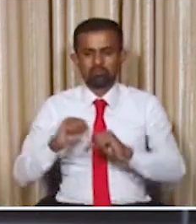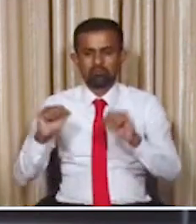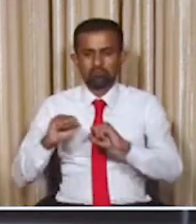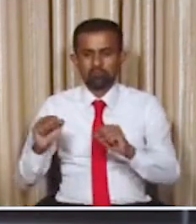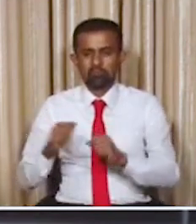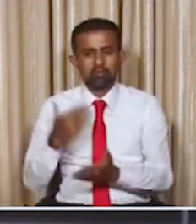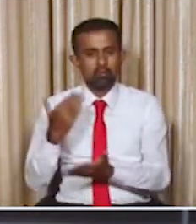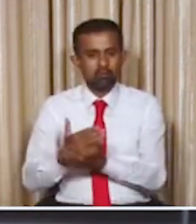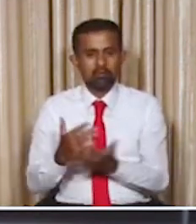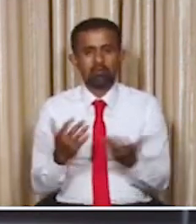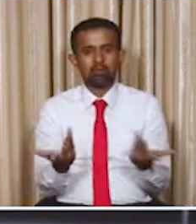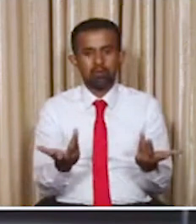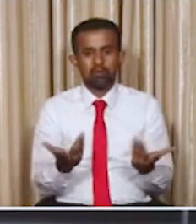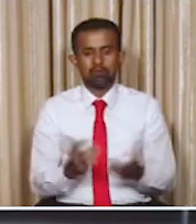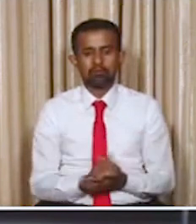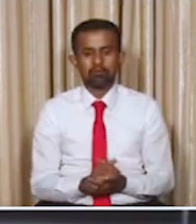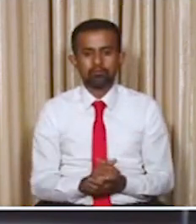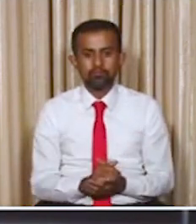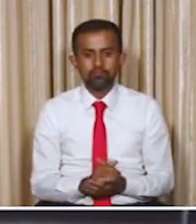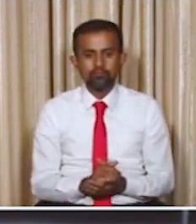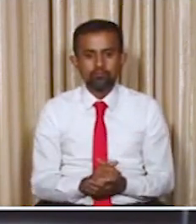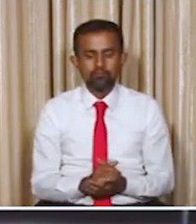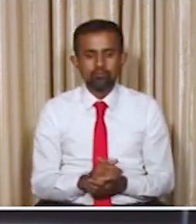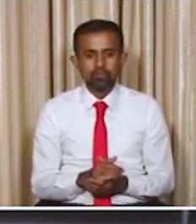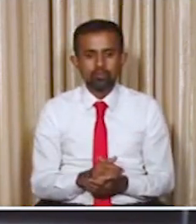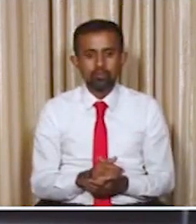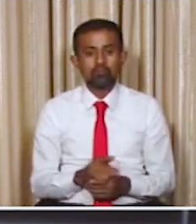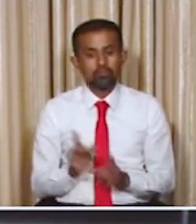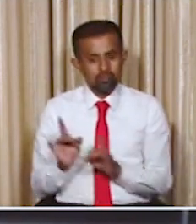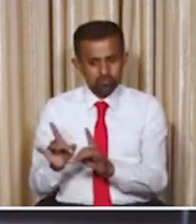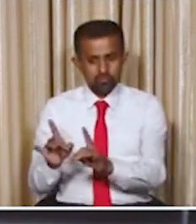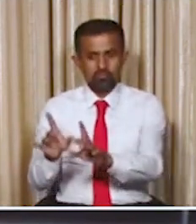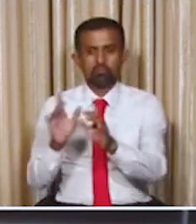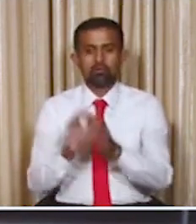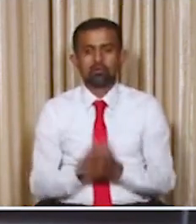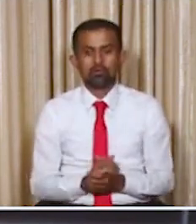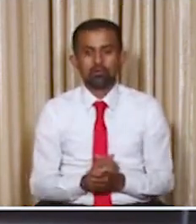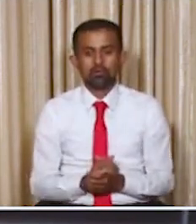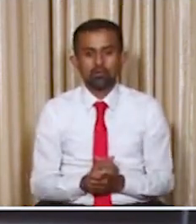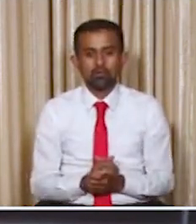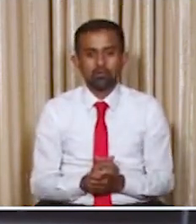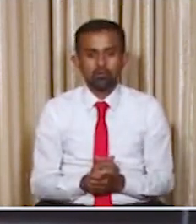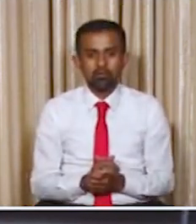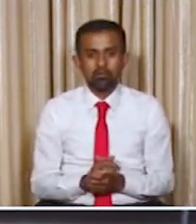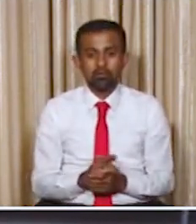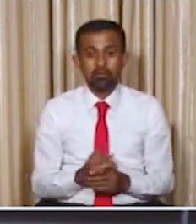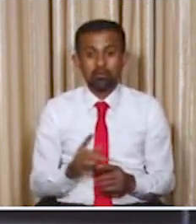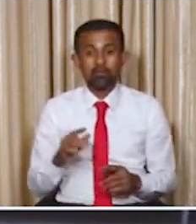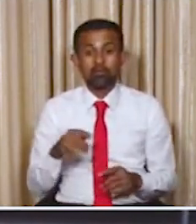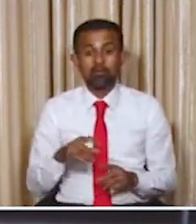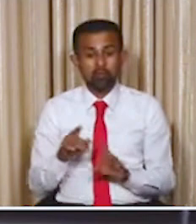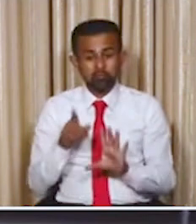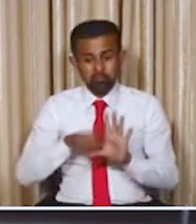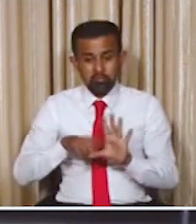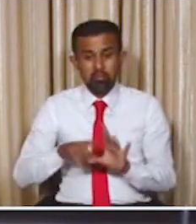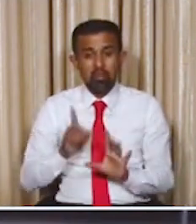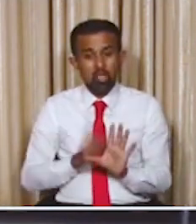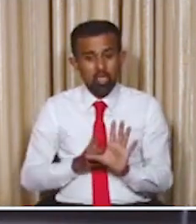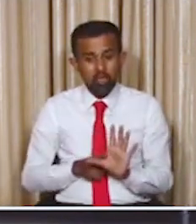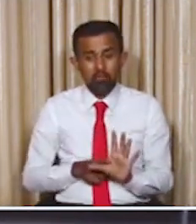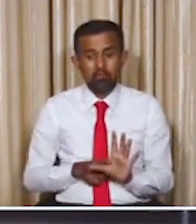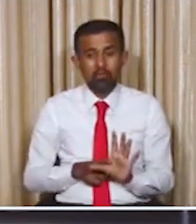මේක නවතින්නේ නැහැ. මේක යන්නේ මෙහෙම්මම තමයි. මේක නිකන් ට්‍රෙන්ඩ් එකක් ෆැෂන් එකක් වෙලා තියෙන්නේ. දැන් හැම